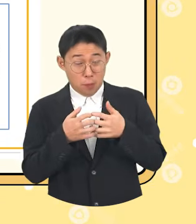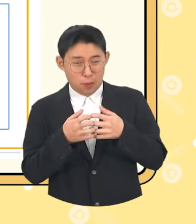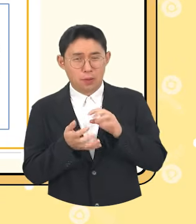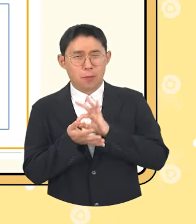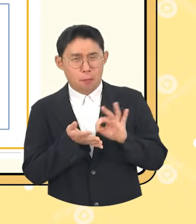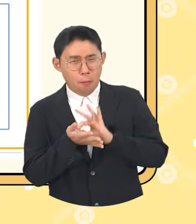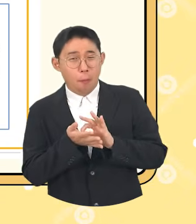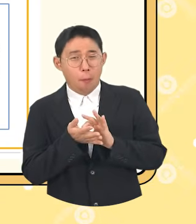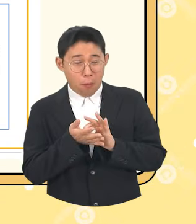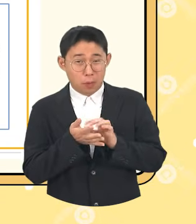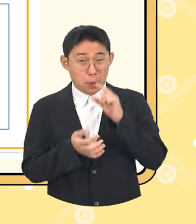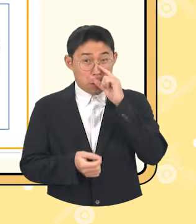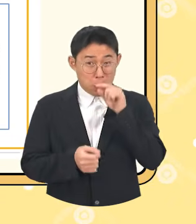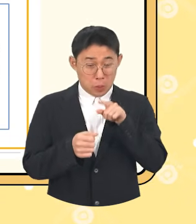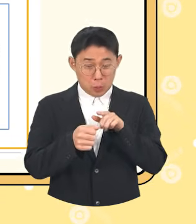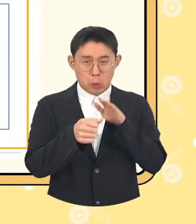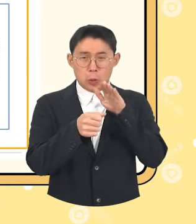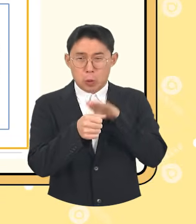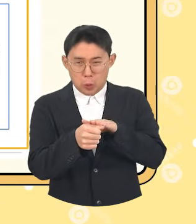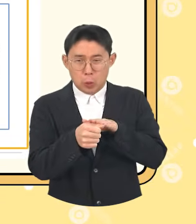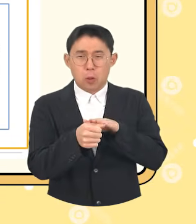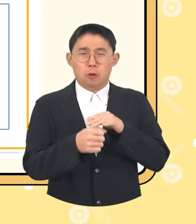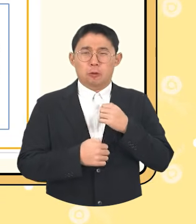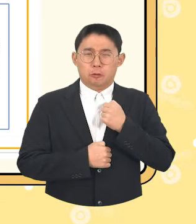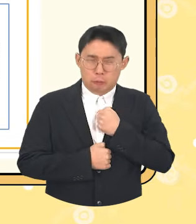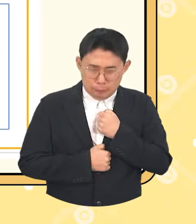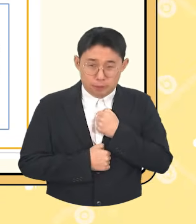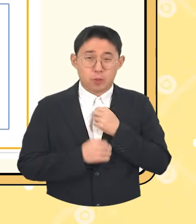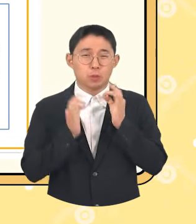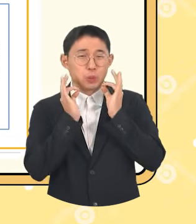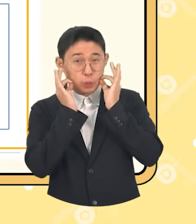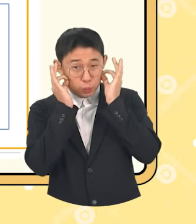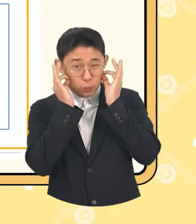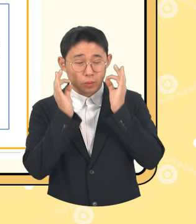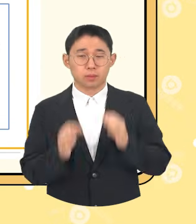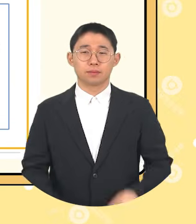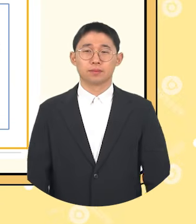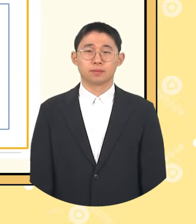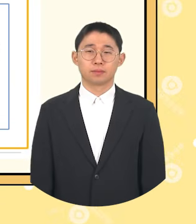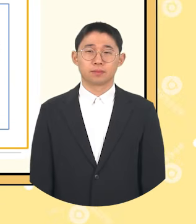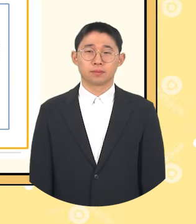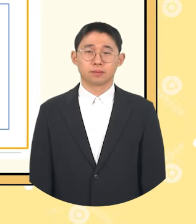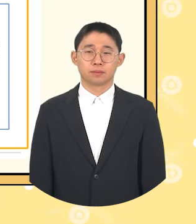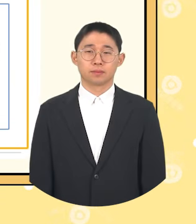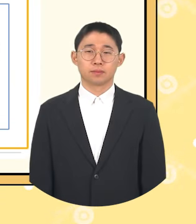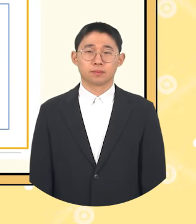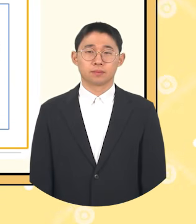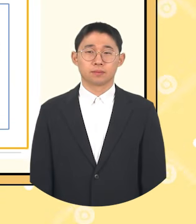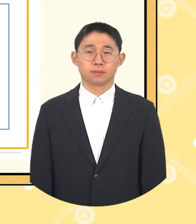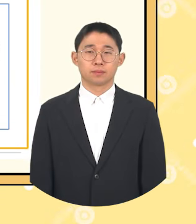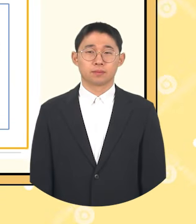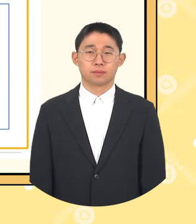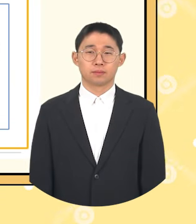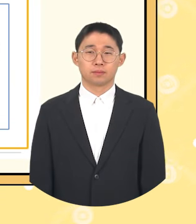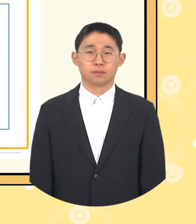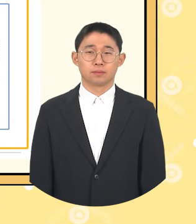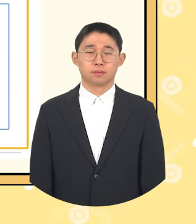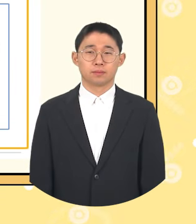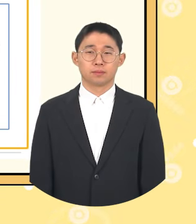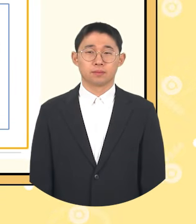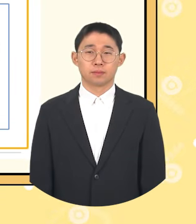테이프 커팅기를 사용할 때는 날카로운 칼날이 손에 닿지 않도록 조심히 사용하려고 노력했어.